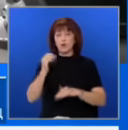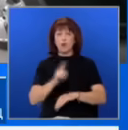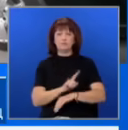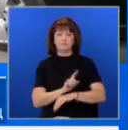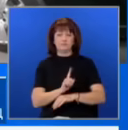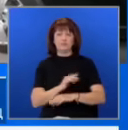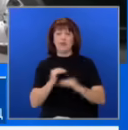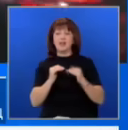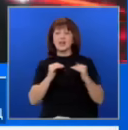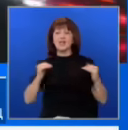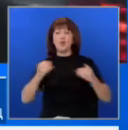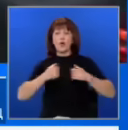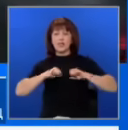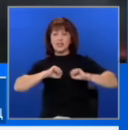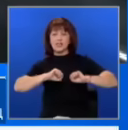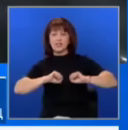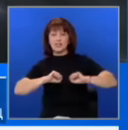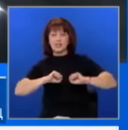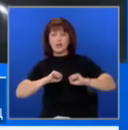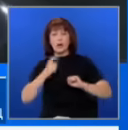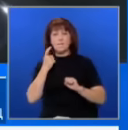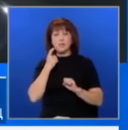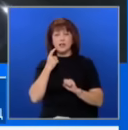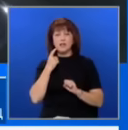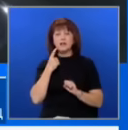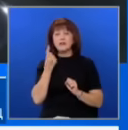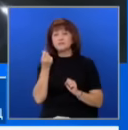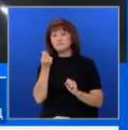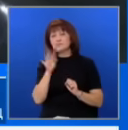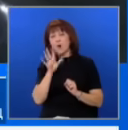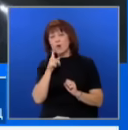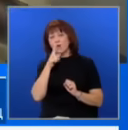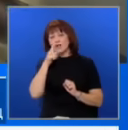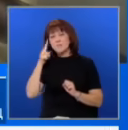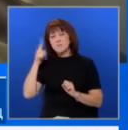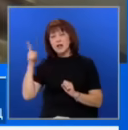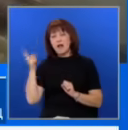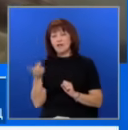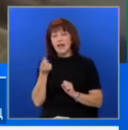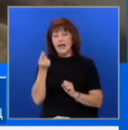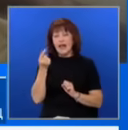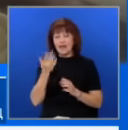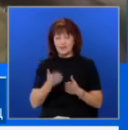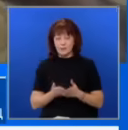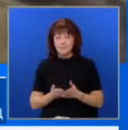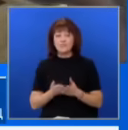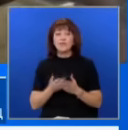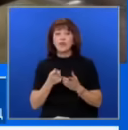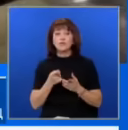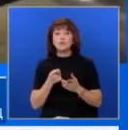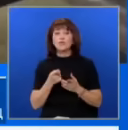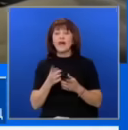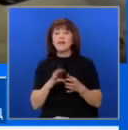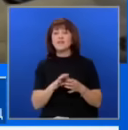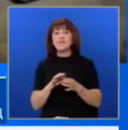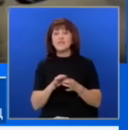и се оценява на около 1 милион евро. Автомобилът е част от издирваните превозни средства на Румен Гайтански във